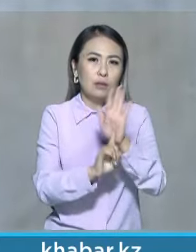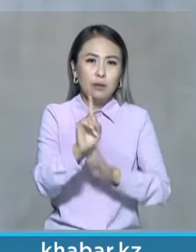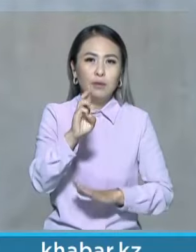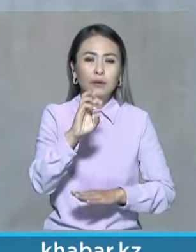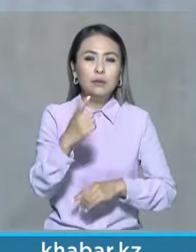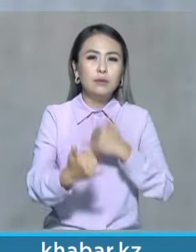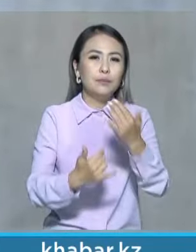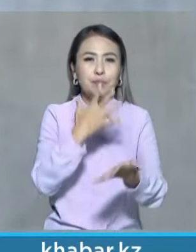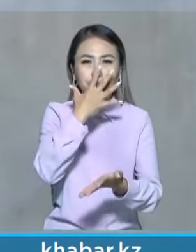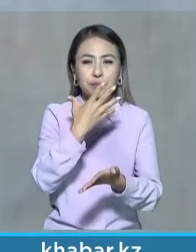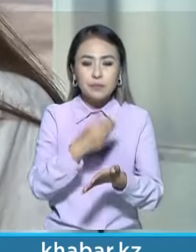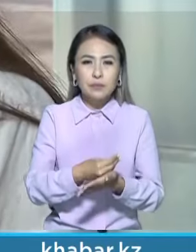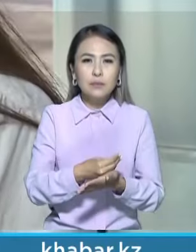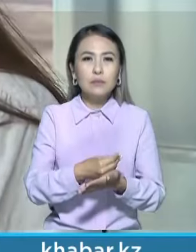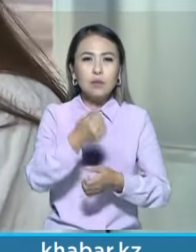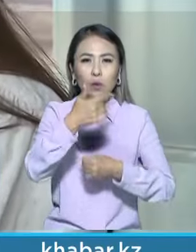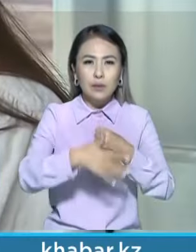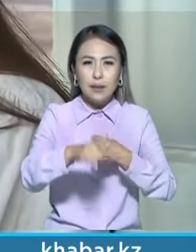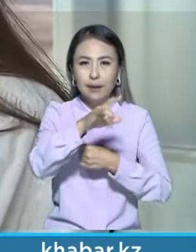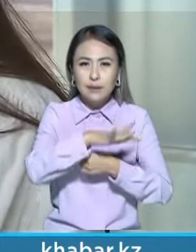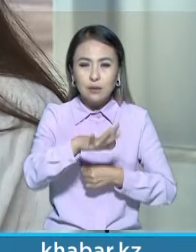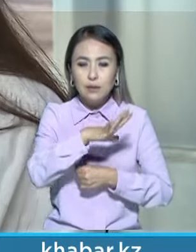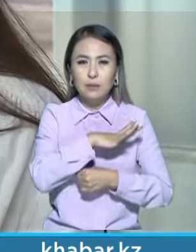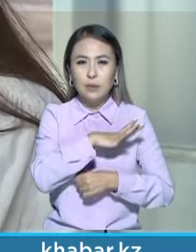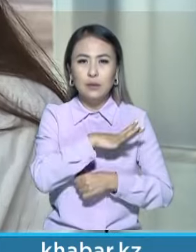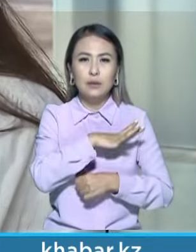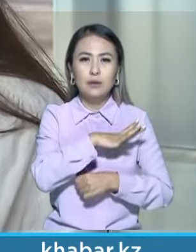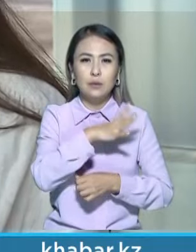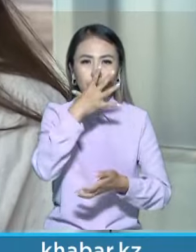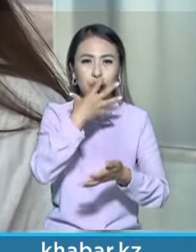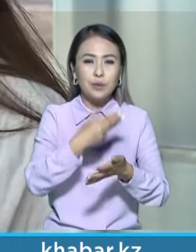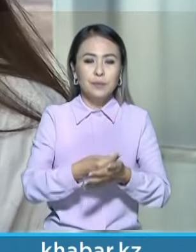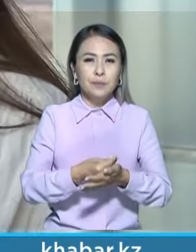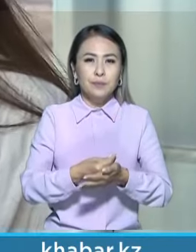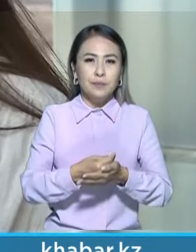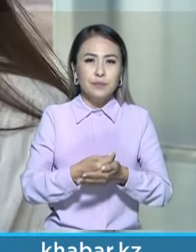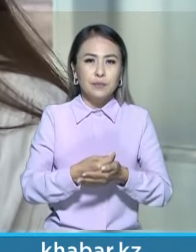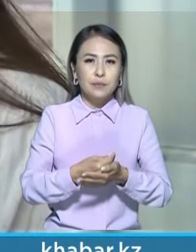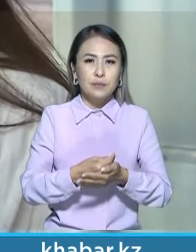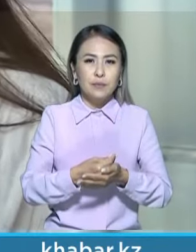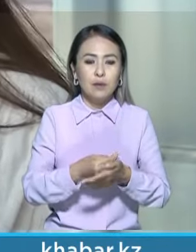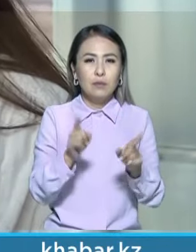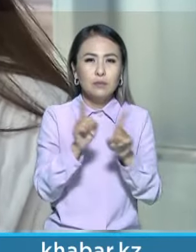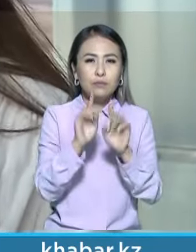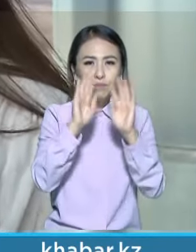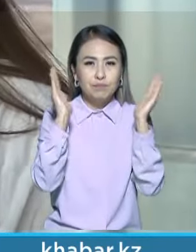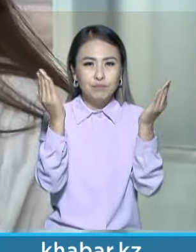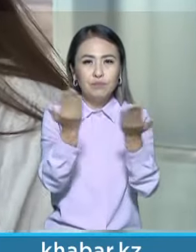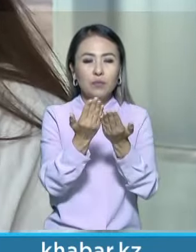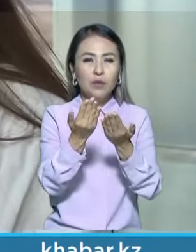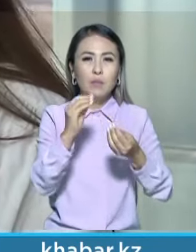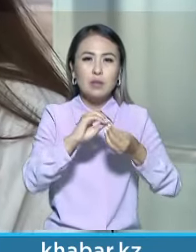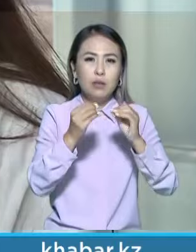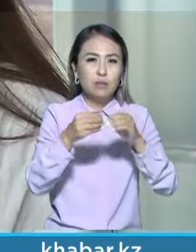Өйткені біз жаңағы Орталық Азия мемлекеттері ретінде өзіміз жаңағы изоляцияда бұл